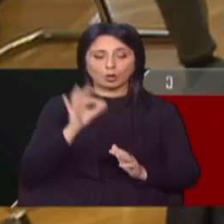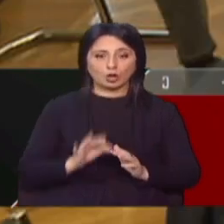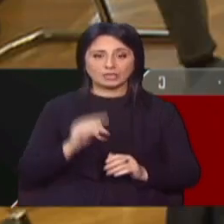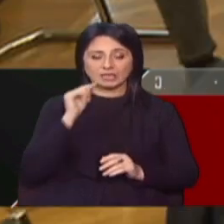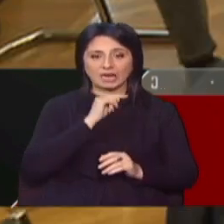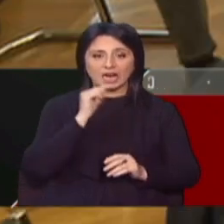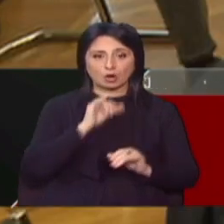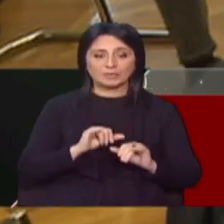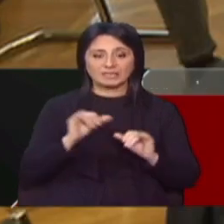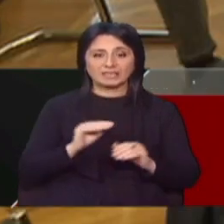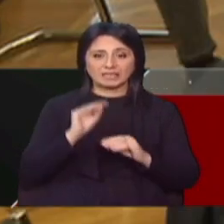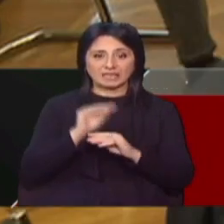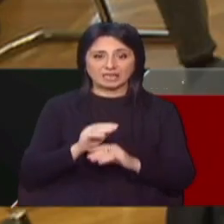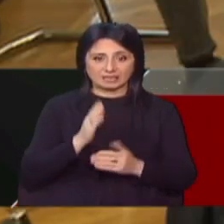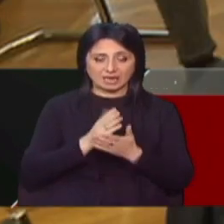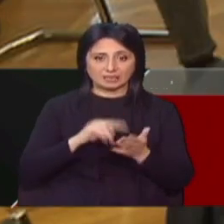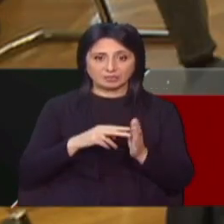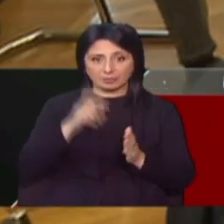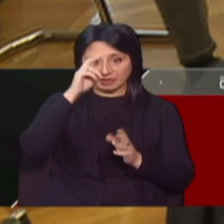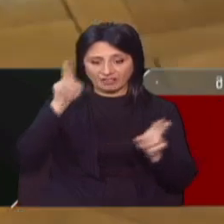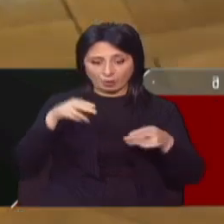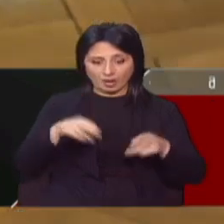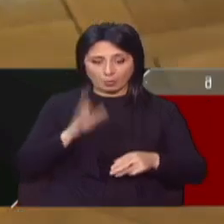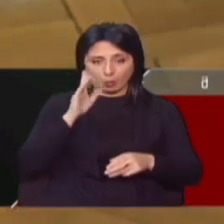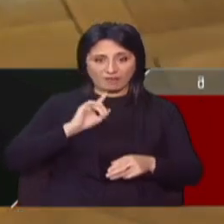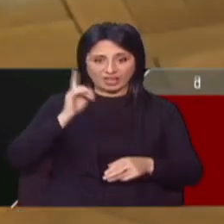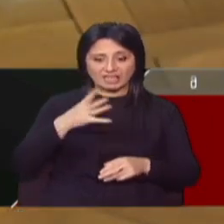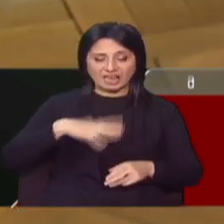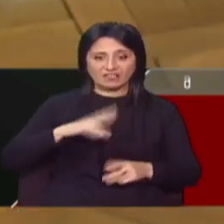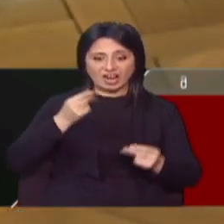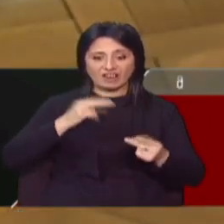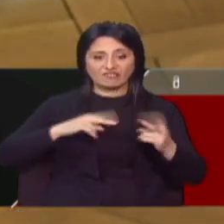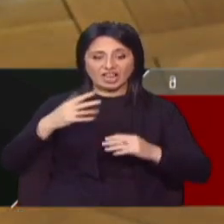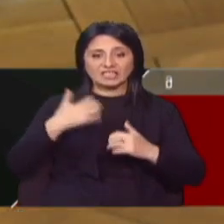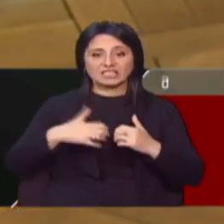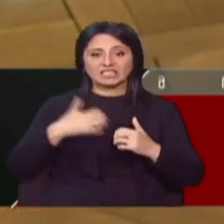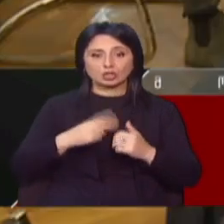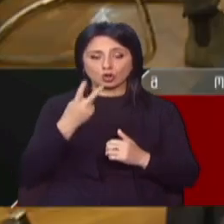5.2%-იან ეკონომიკურ ზრდაზეა დაგეგმილი მთავრობის გათვლებით მომავალ წელს ქვეყანაში ინფლაცია საშუალოდ